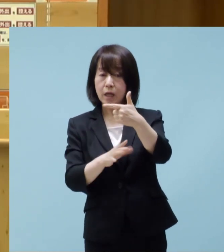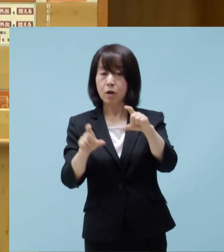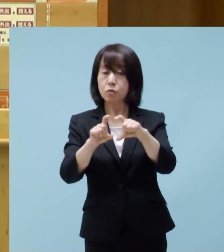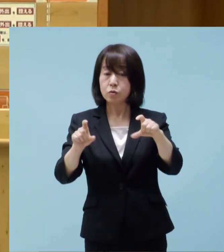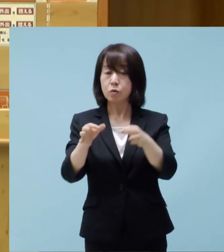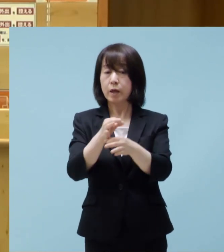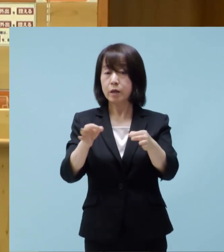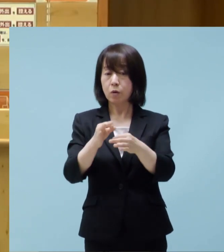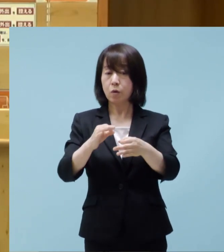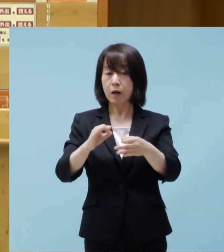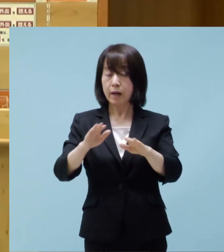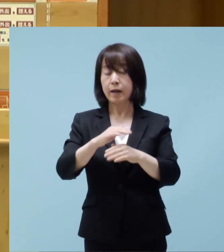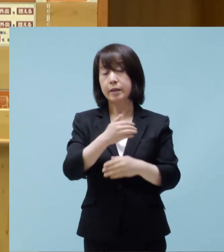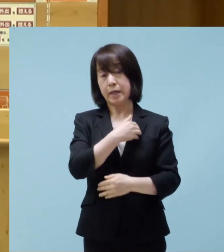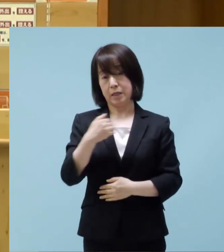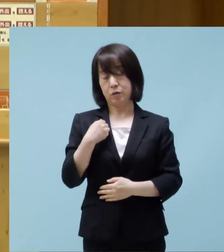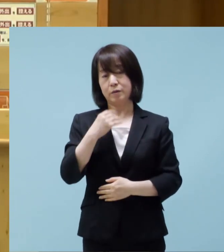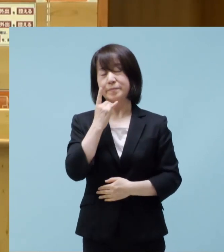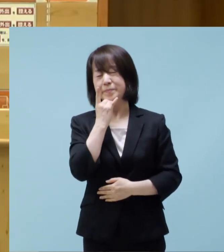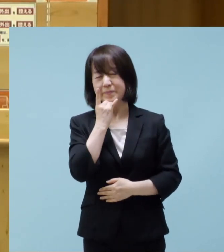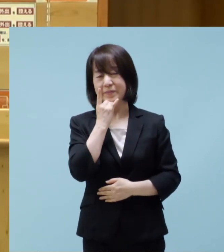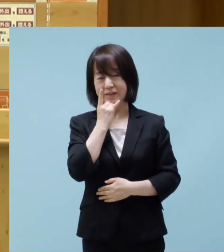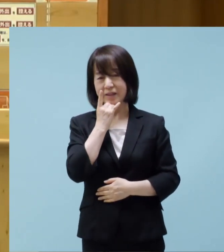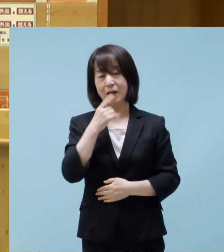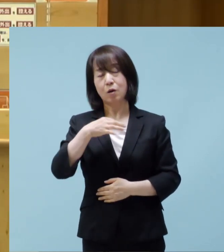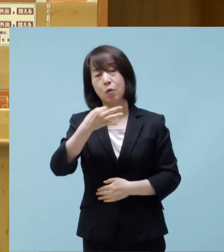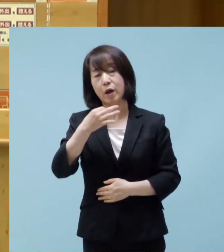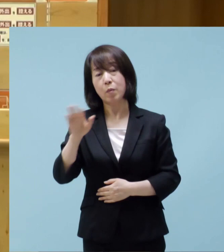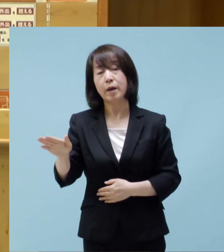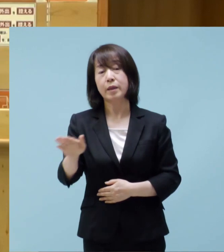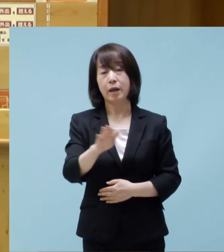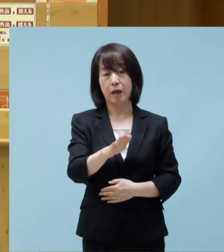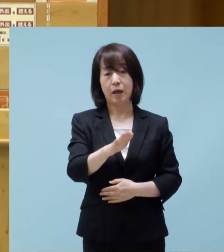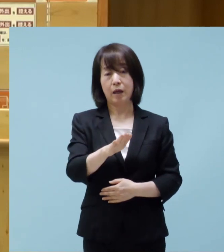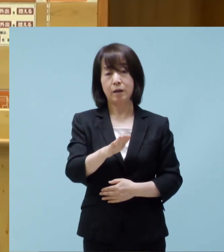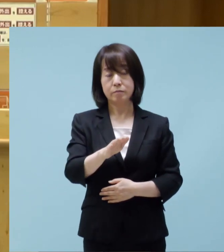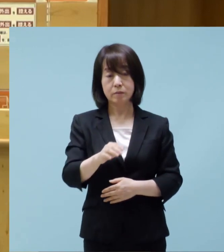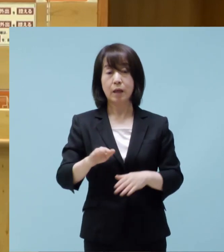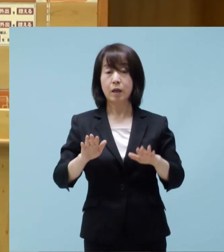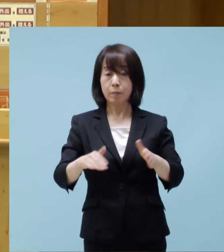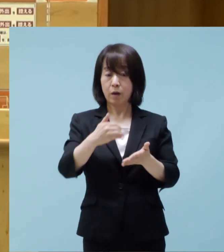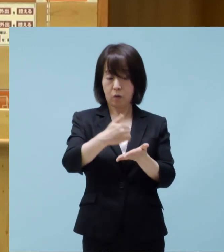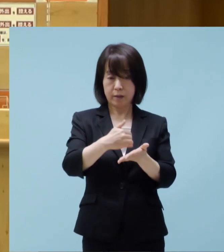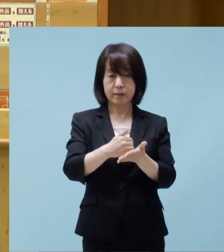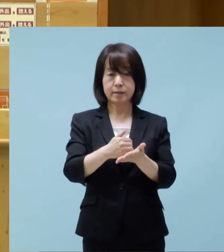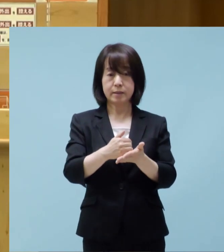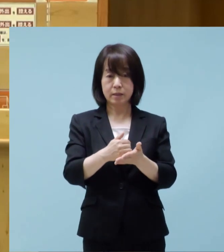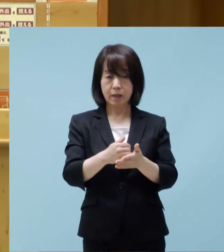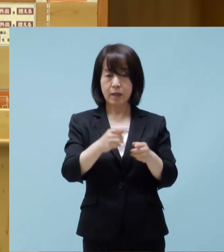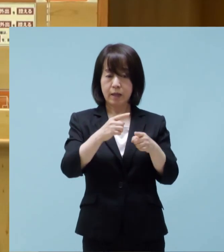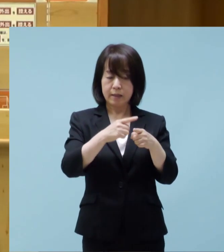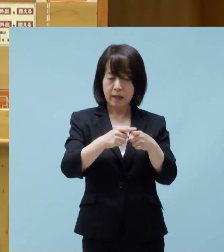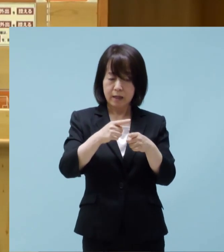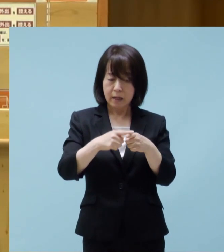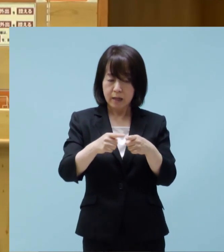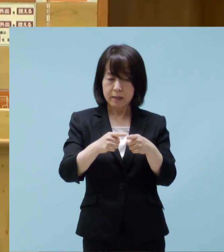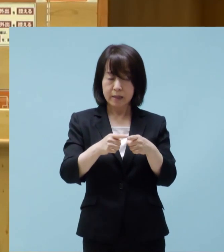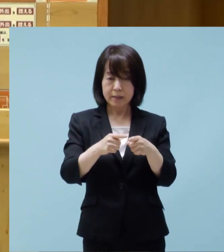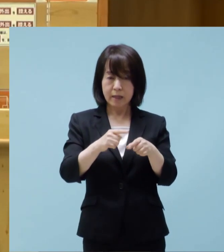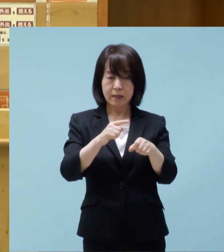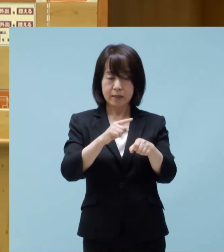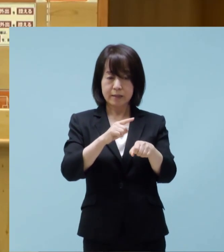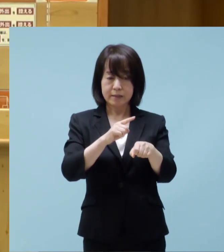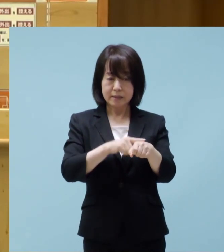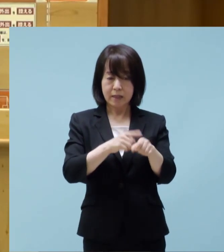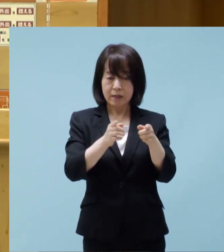も多数ありました。で、この段階的な緩和というのは、この期間中にさらなる緩和があるものなの